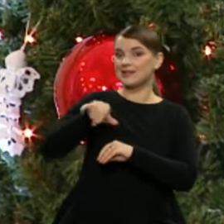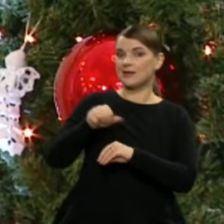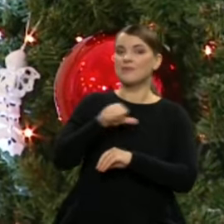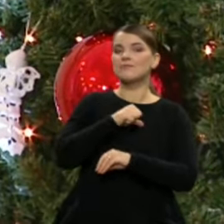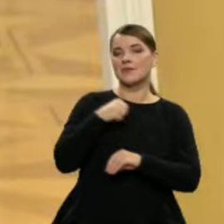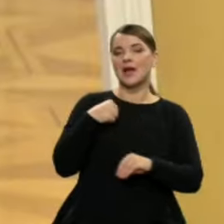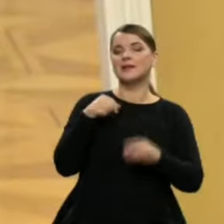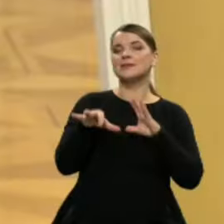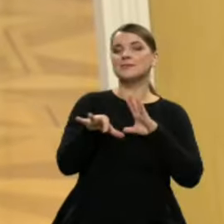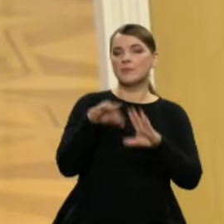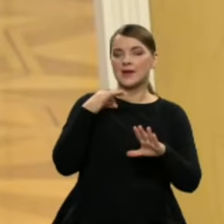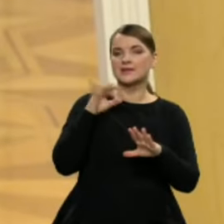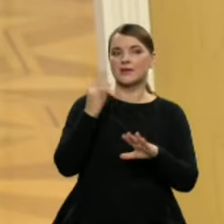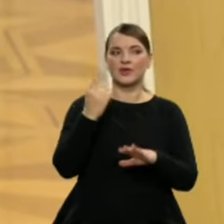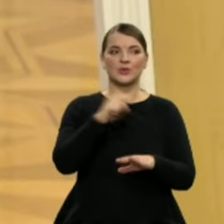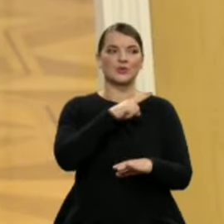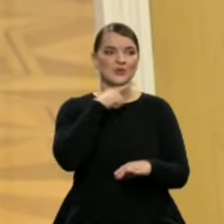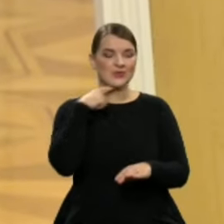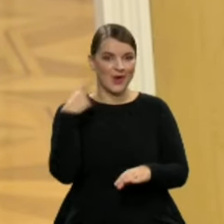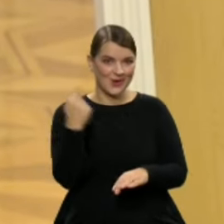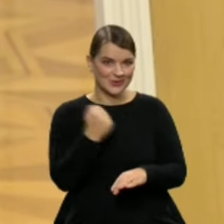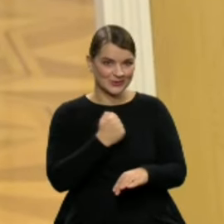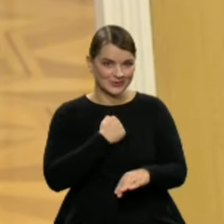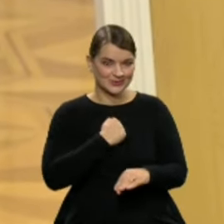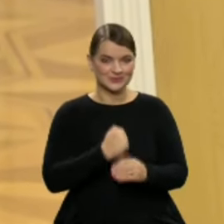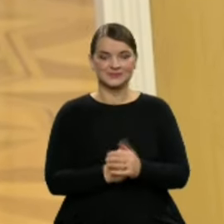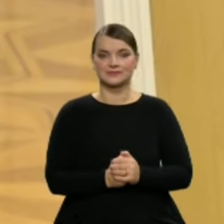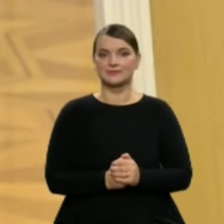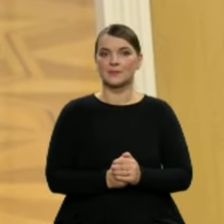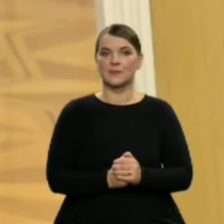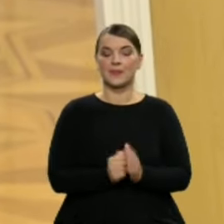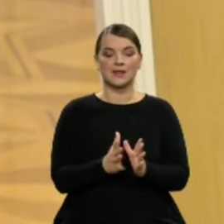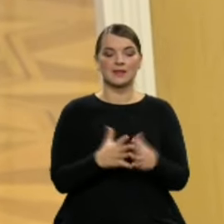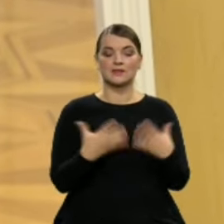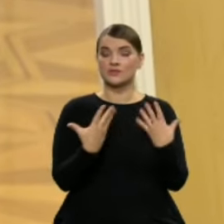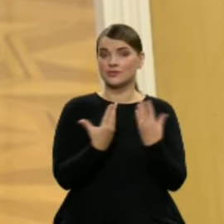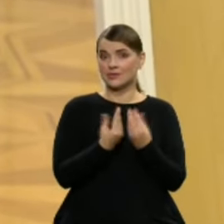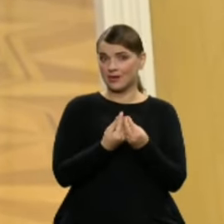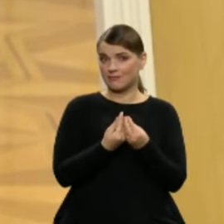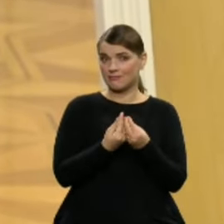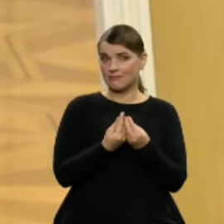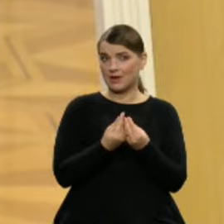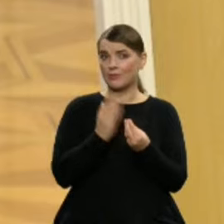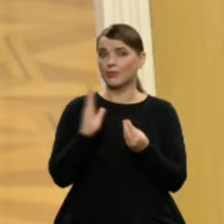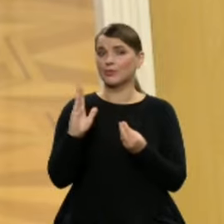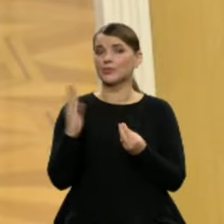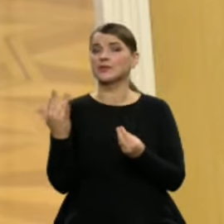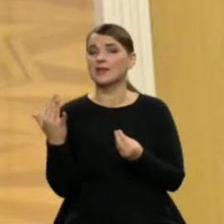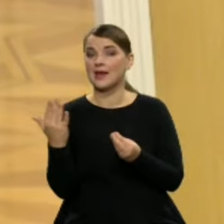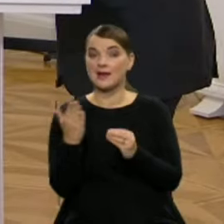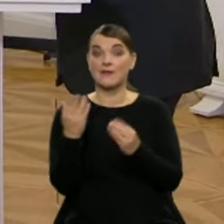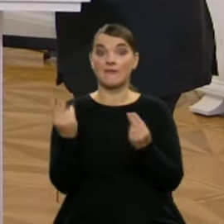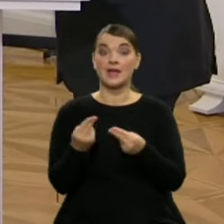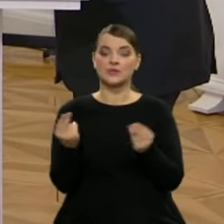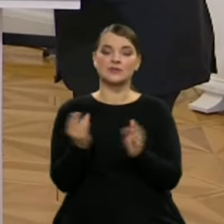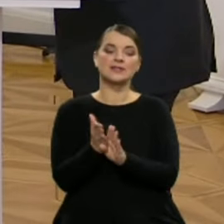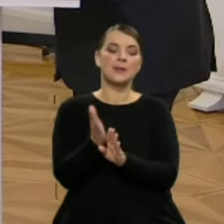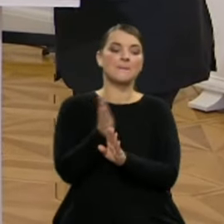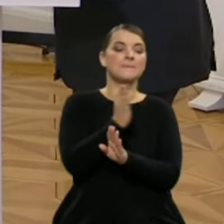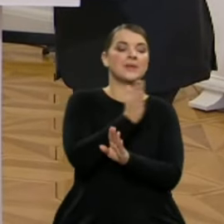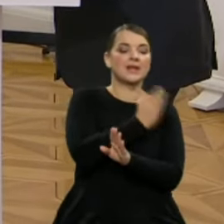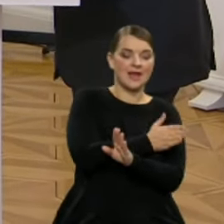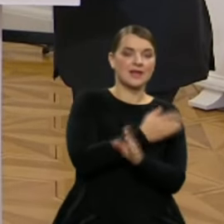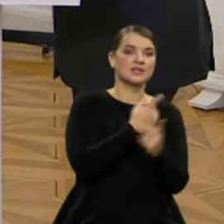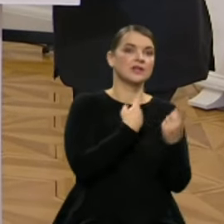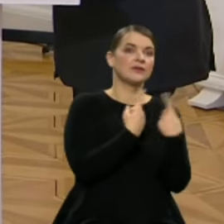sąmoningai. Apie būsimą šeimą dar gerokai prieš vestuves abu kalbėjomės ir